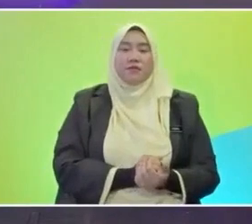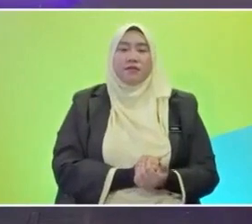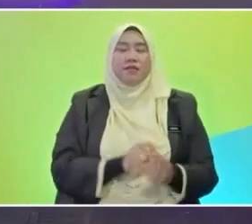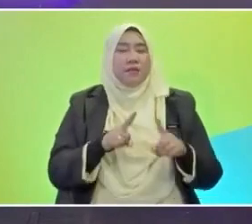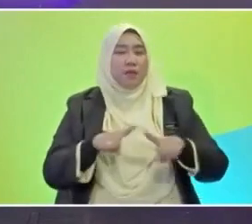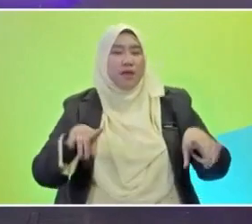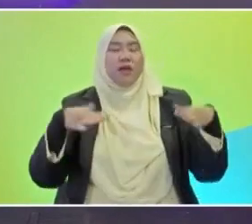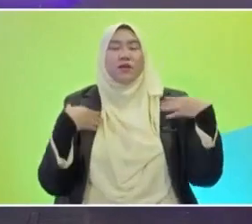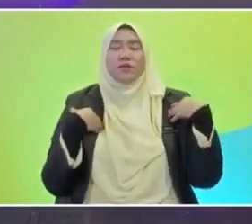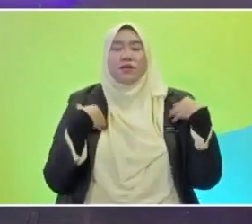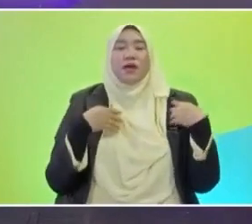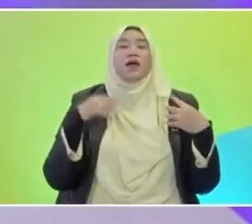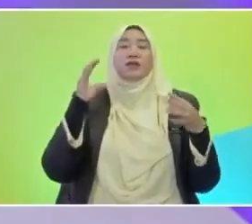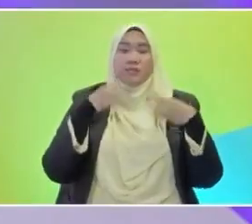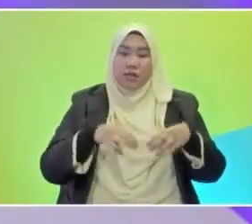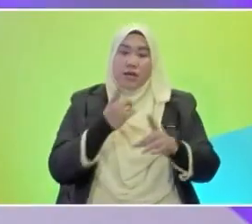macam